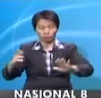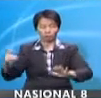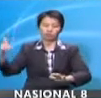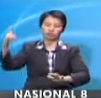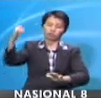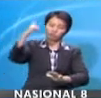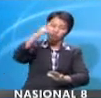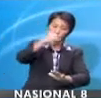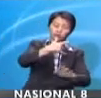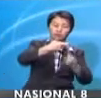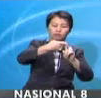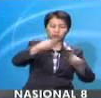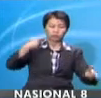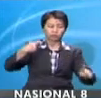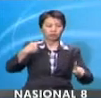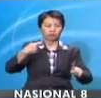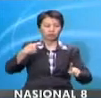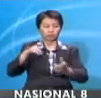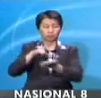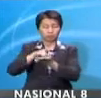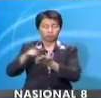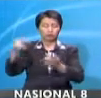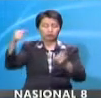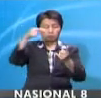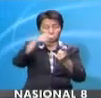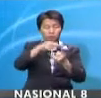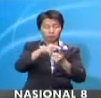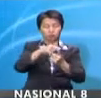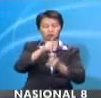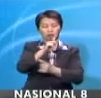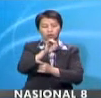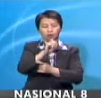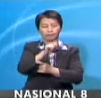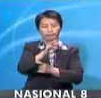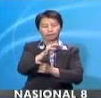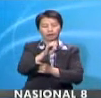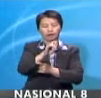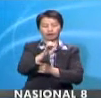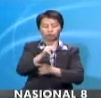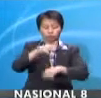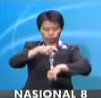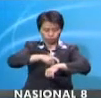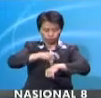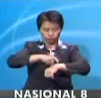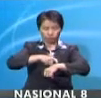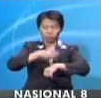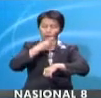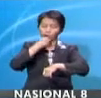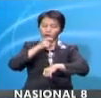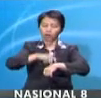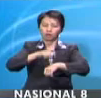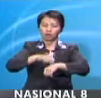daripada lapangan terbang Tribhuvan Kathmandu pada pukul